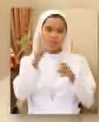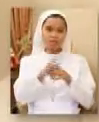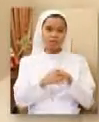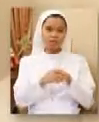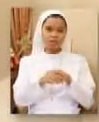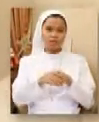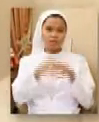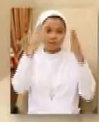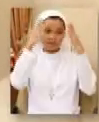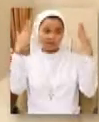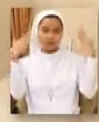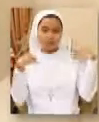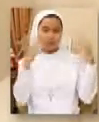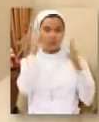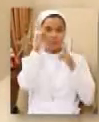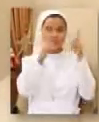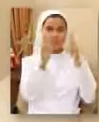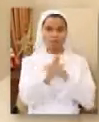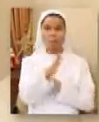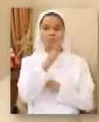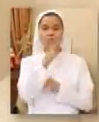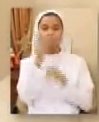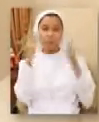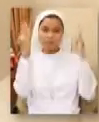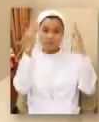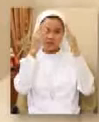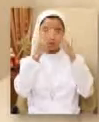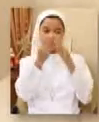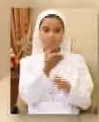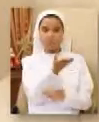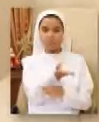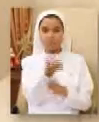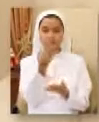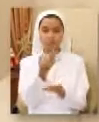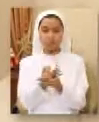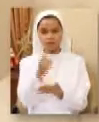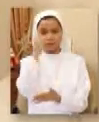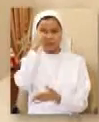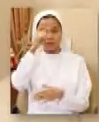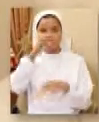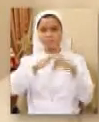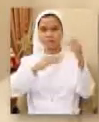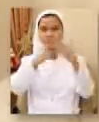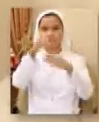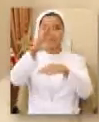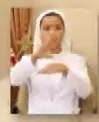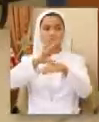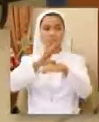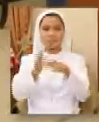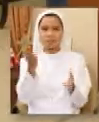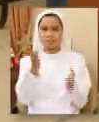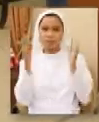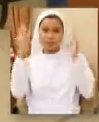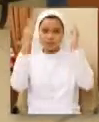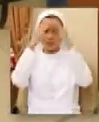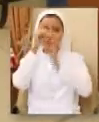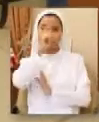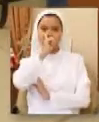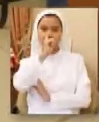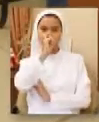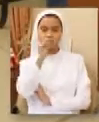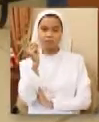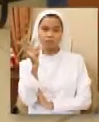madre sa mama ko. Nagsusulisit para sa inyo chapel. Mm. Pero bata parang sa mga 12 years old ako. Sabi ko,